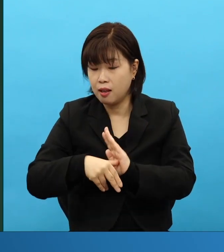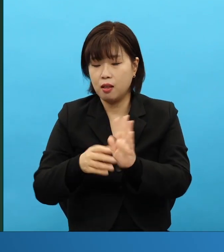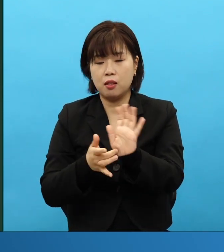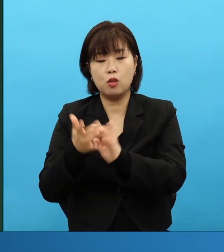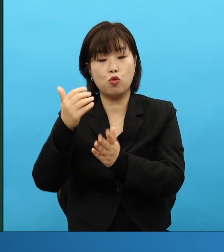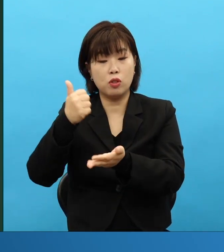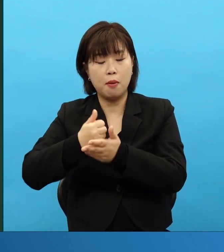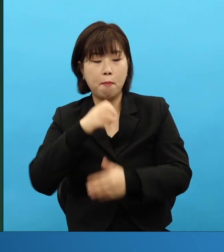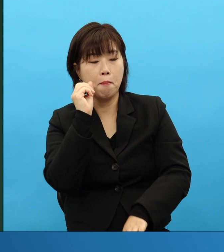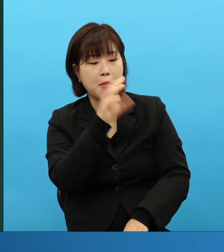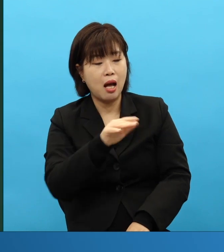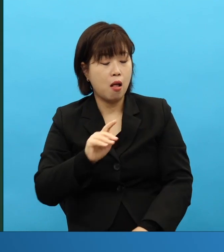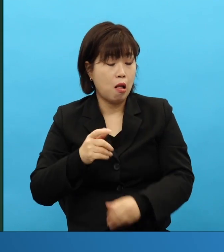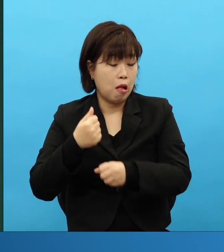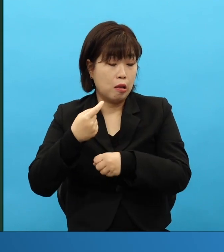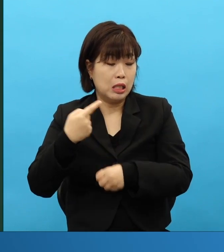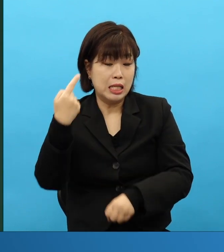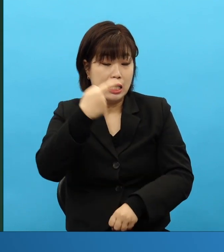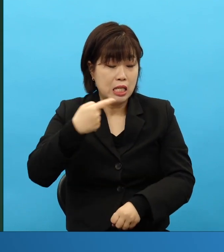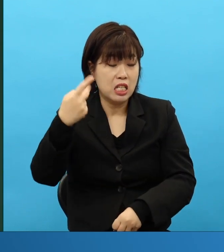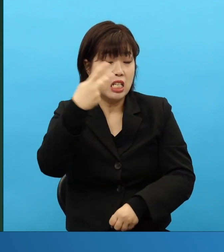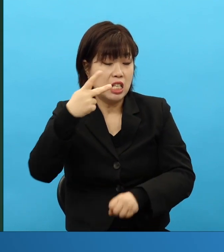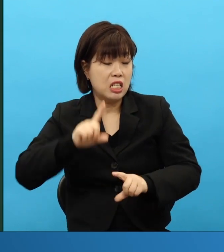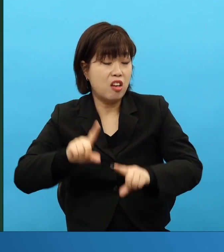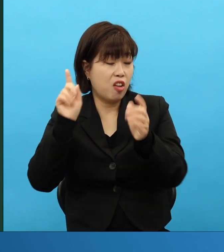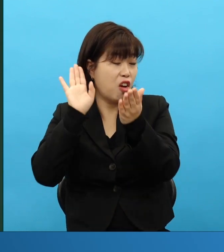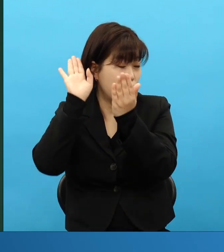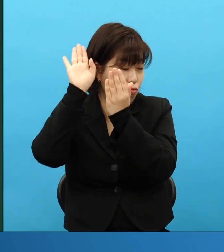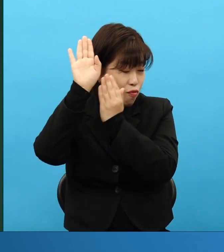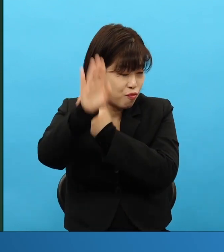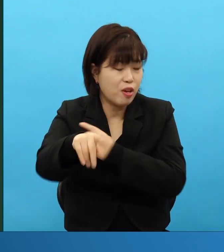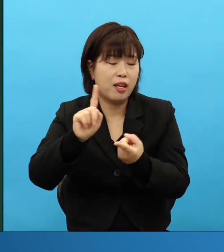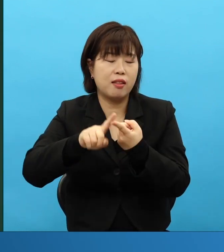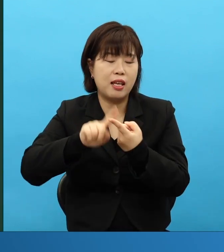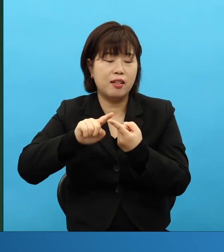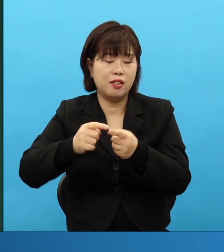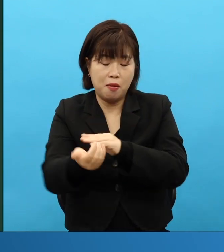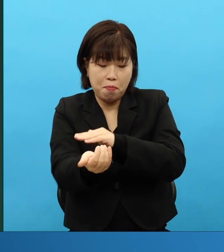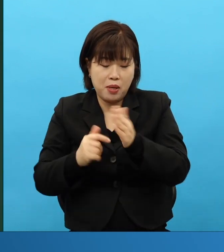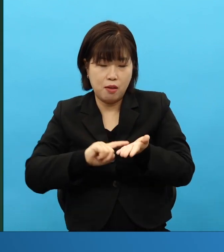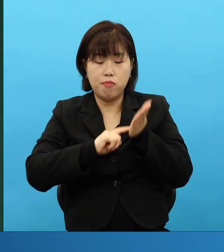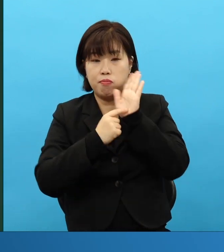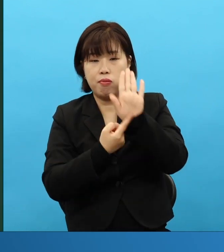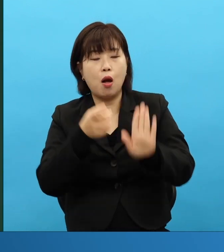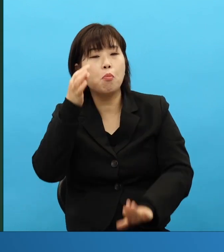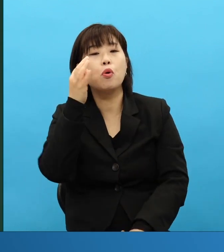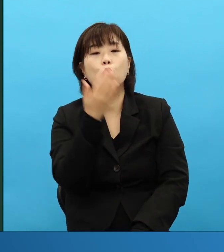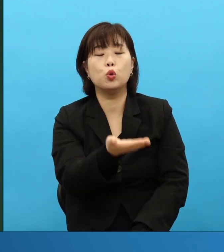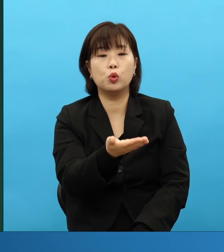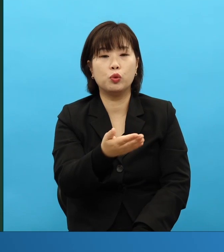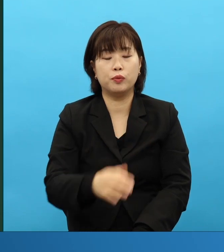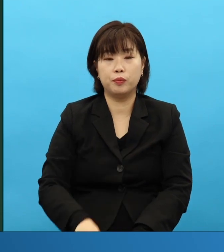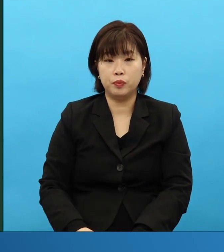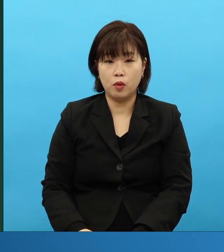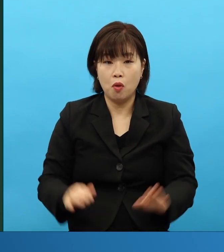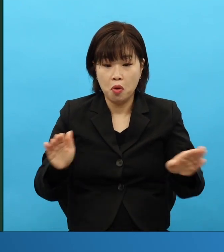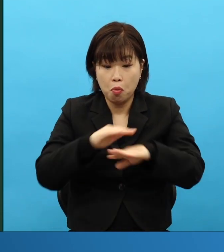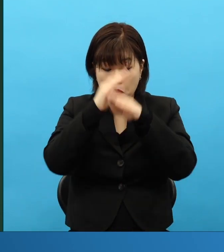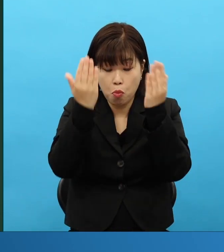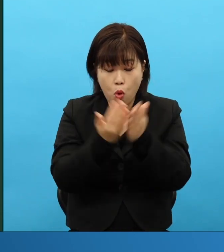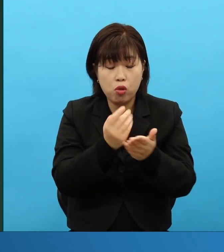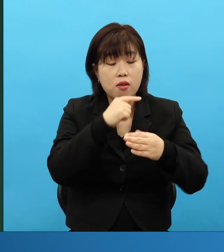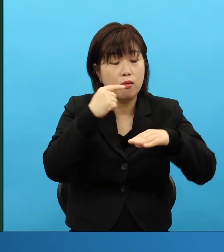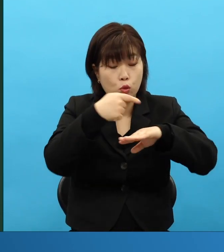come 1,000 years in the future. 그때 이미 모든 족속이랬습니다. And back then already, he was speaking about 대단하죠. all nations. That's 그때 amazing, 모든 isn't it? 족속이라는 단어를